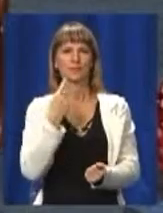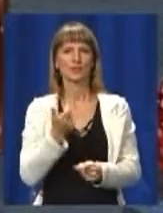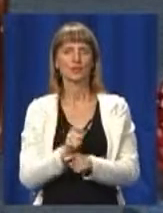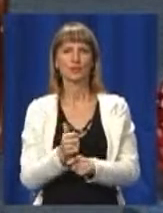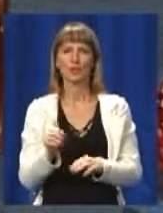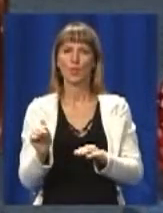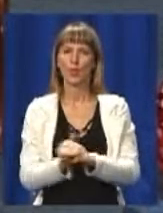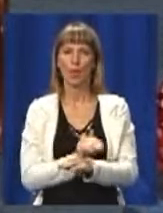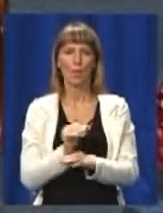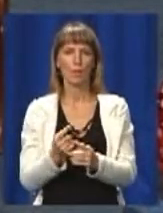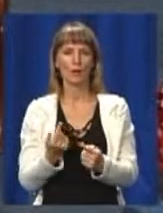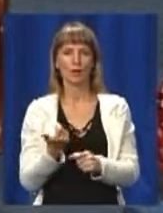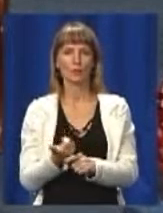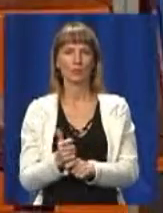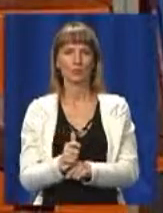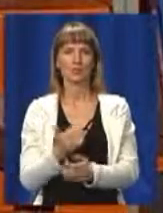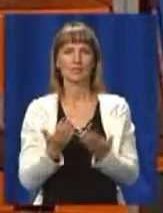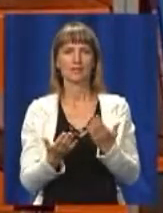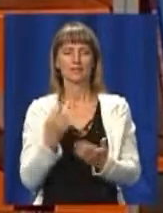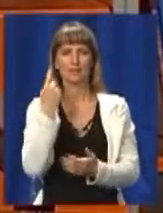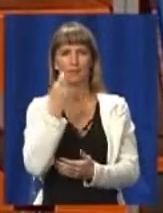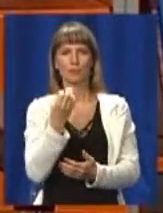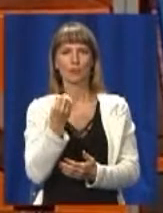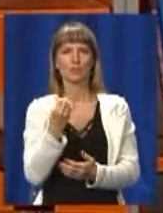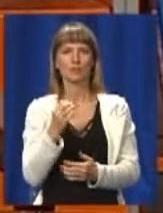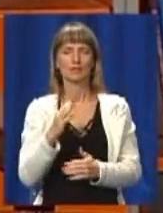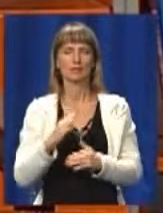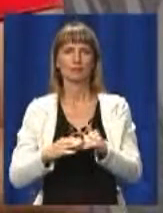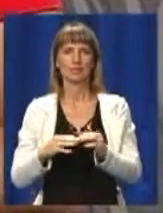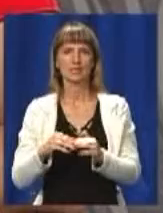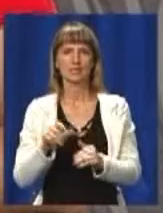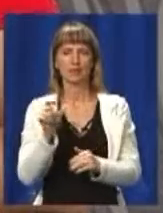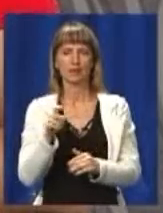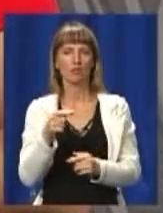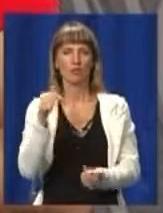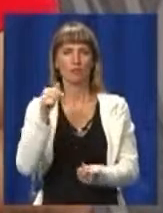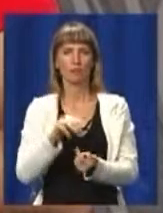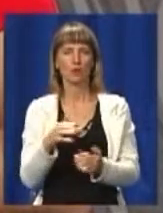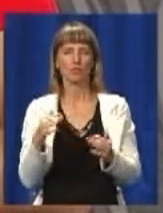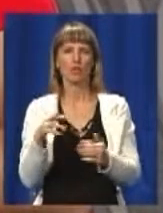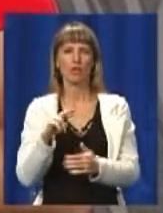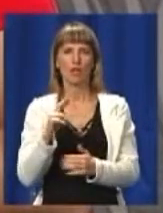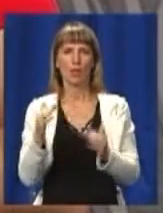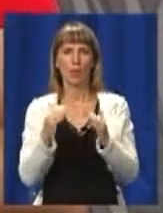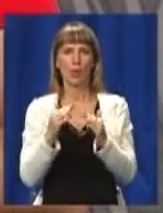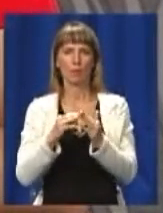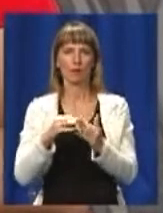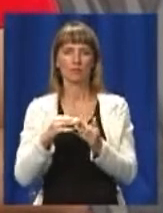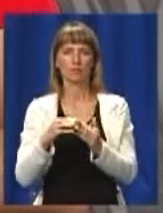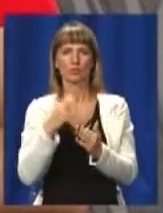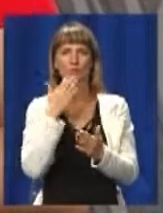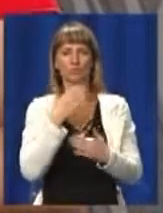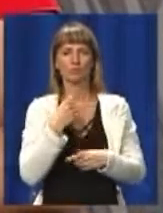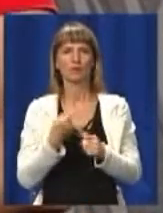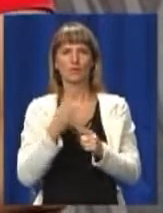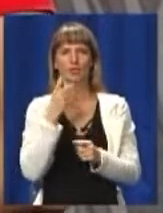і дуже добрий. Хоча іще інформація, якщо звернутися до спеціалістів, вони стверджують, що він не підходить як домашній улюбленець. Тому я